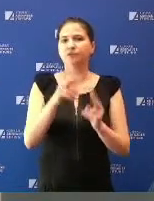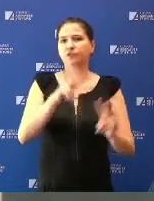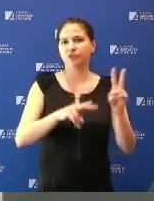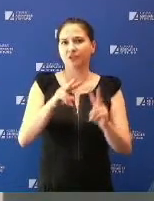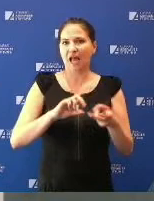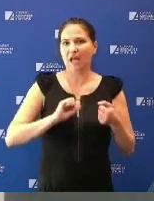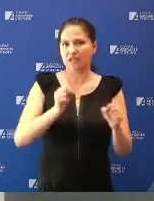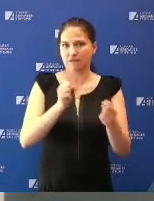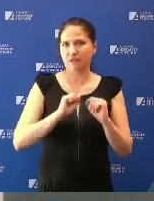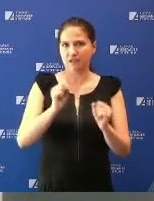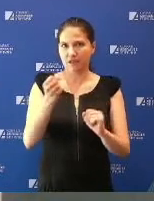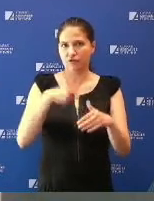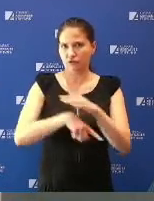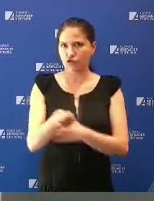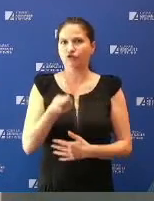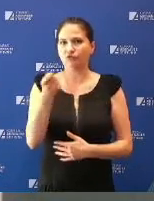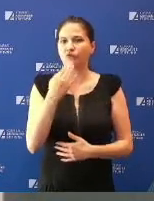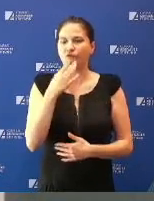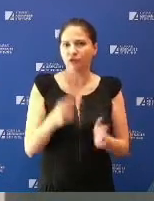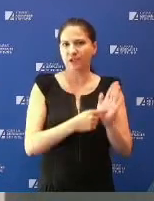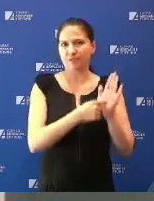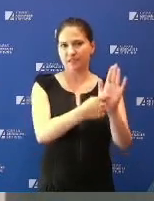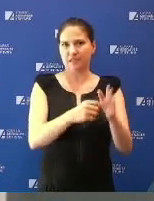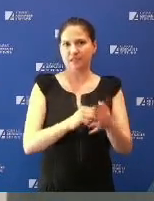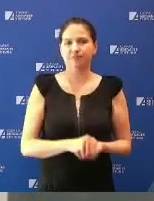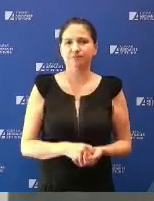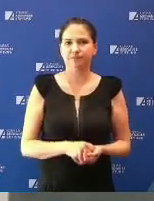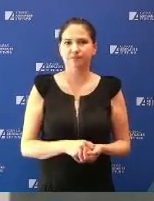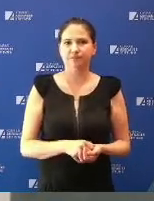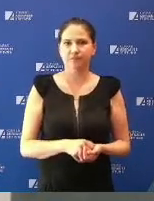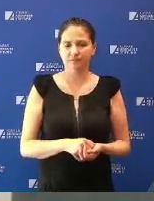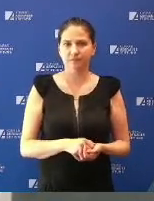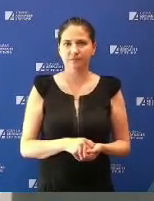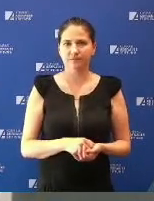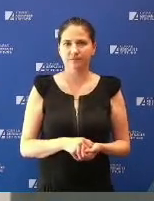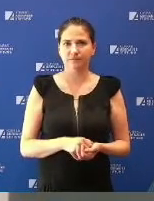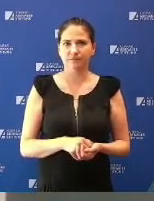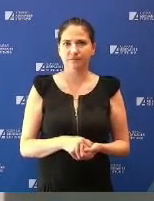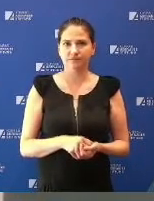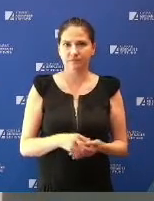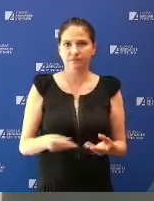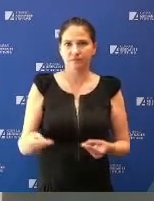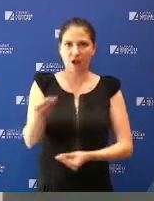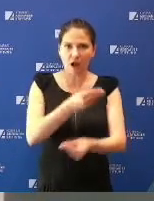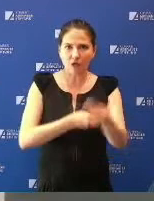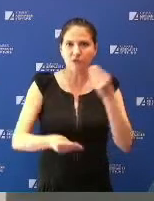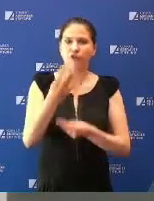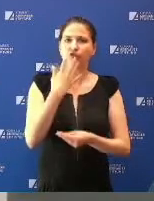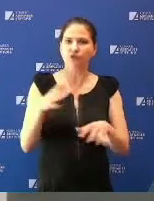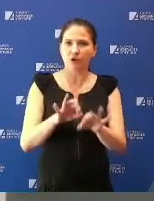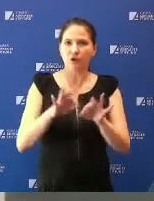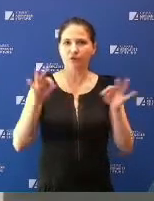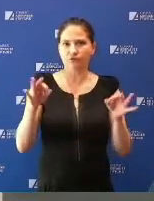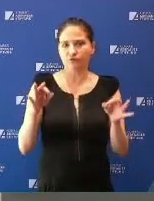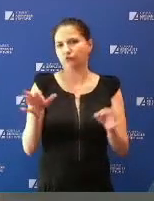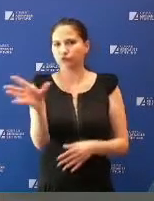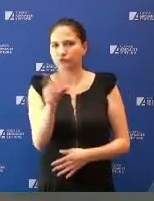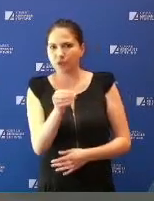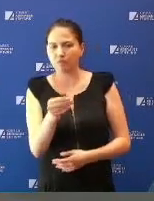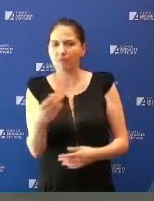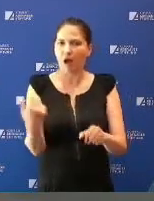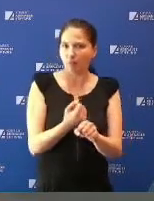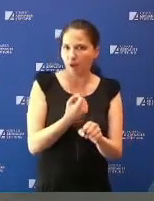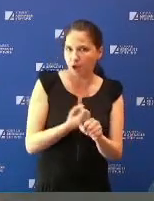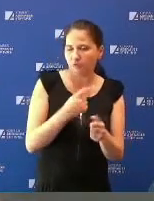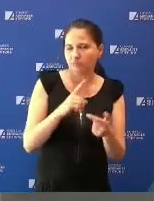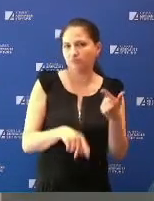der Stiftung zu präsentieren, in den Austausch zu kommen, miteinander zu